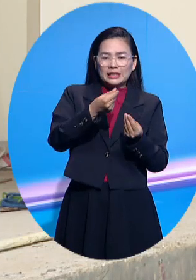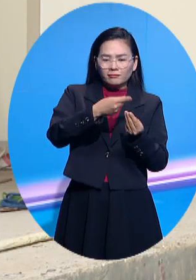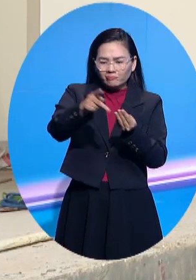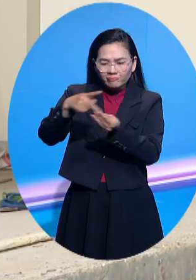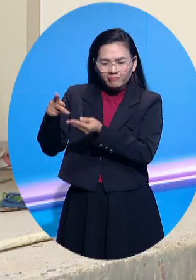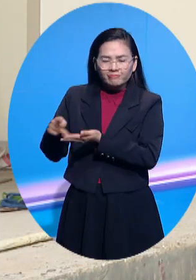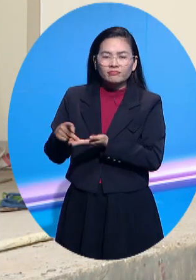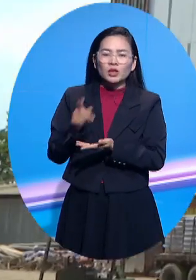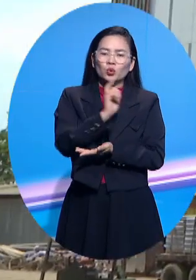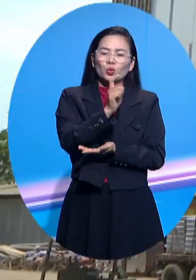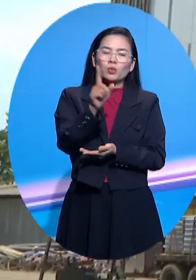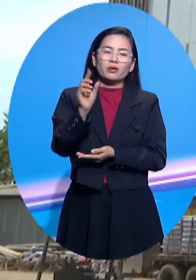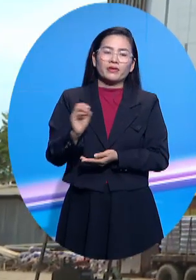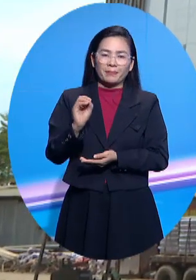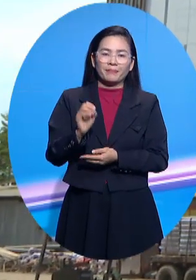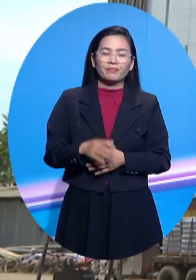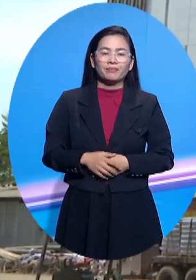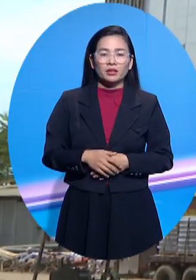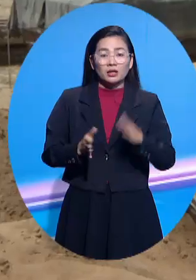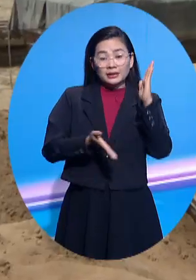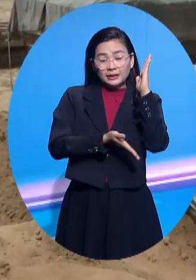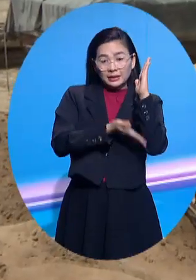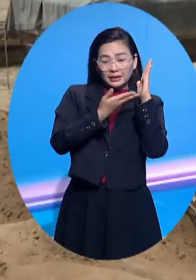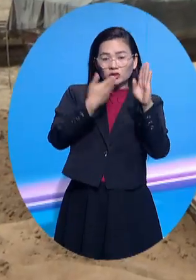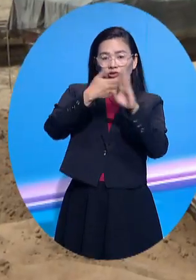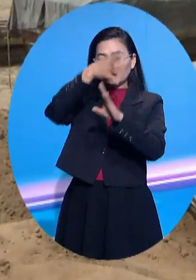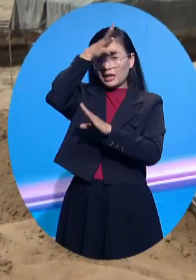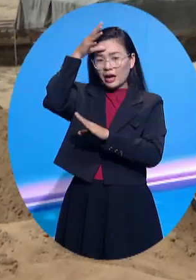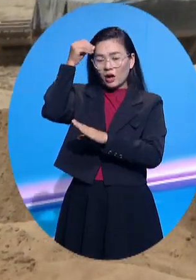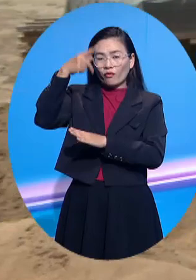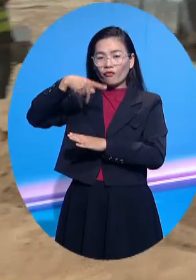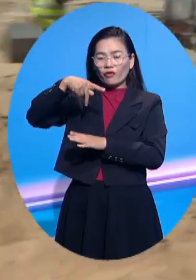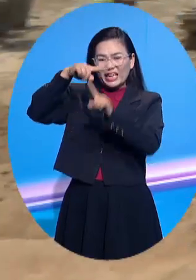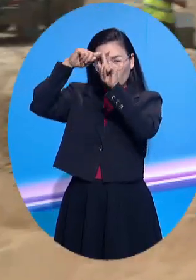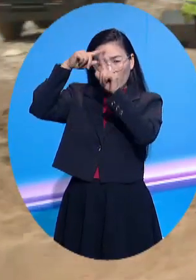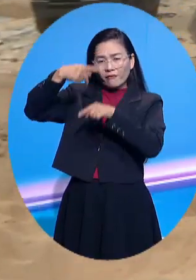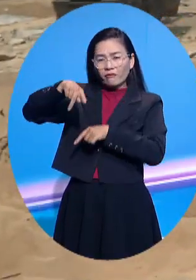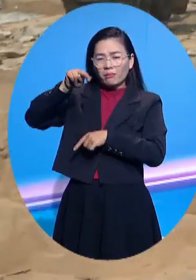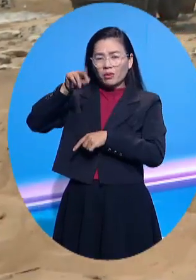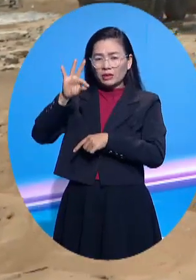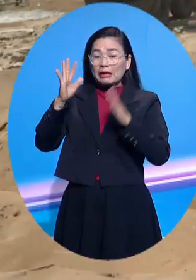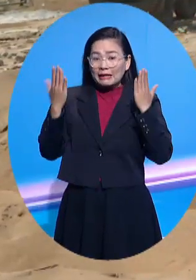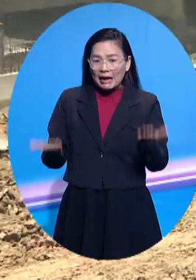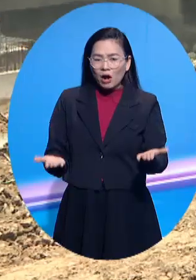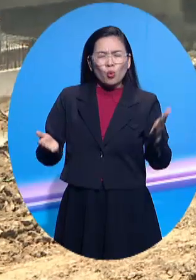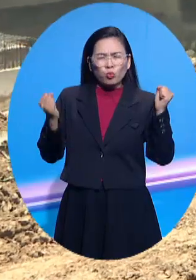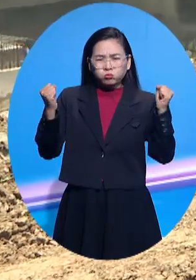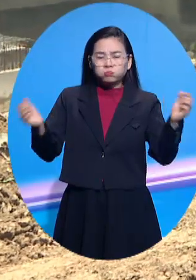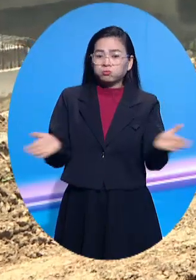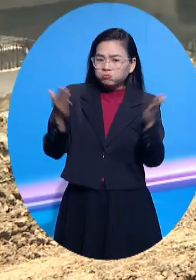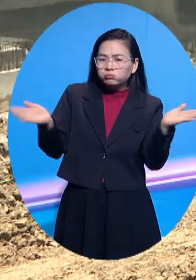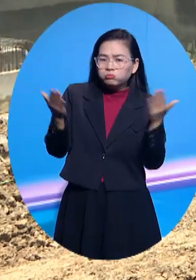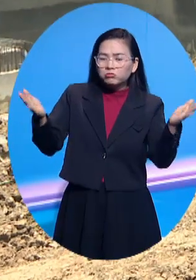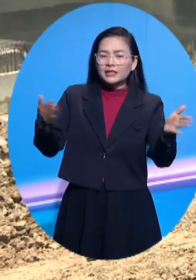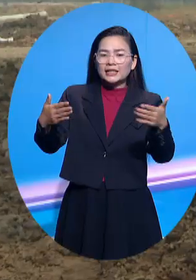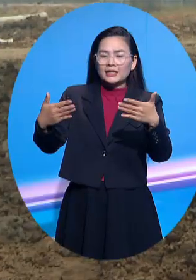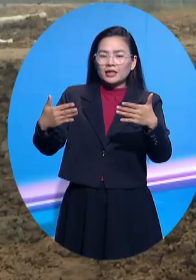phải đạt 10 dự án xây dựng trườ đ Đại học Y khoa Phạm Ngọc Thạch Cơ sở 2 cũng đang khẩn trương thi công để cuối tháng tư tới có thể